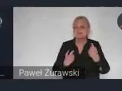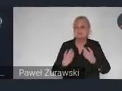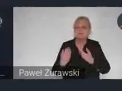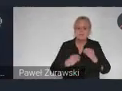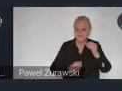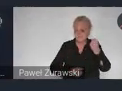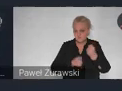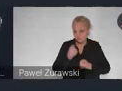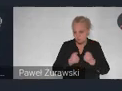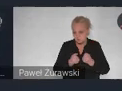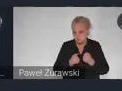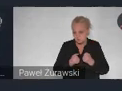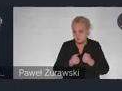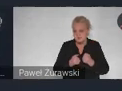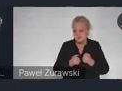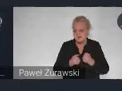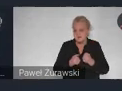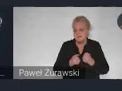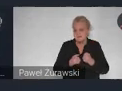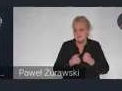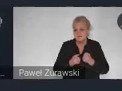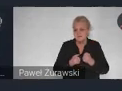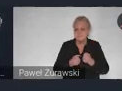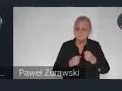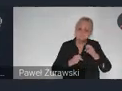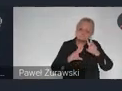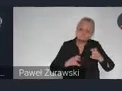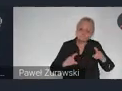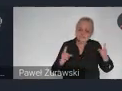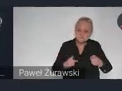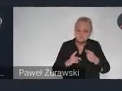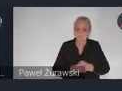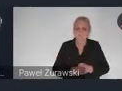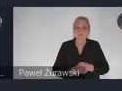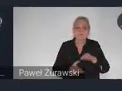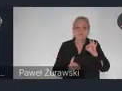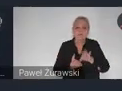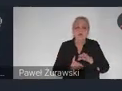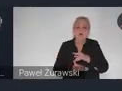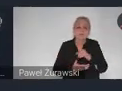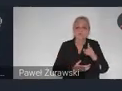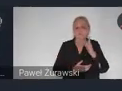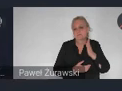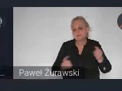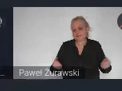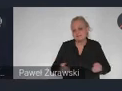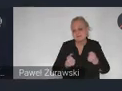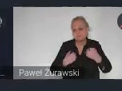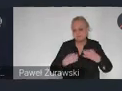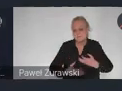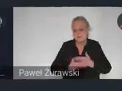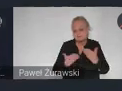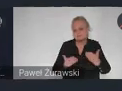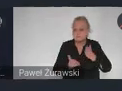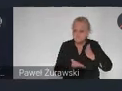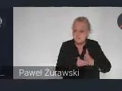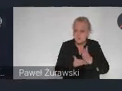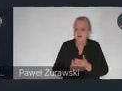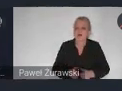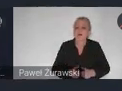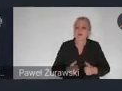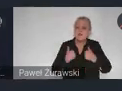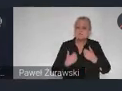skomplikowanych i trudniejszych do rozstrzygnięcia sytuacji Na pewno będziemy starali się państwu pomóc aby